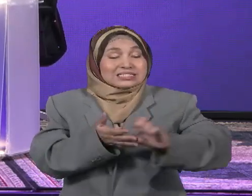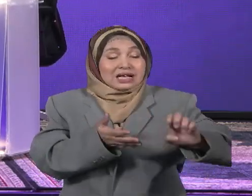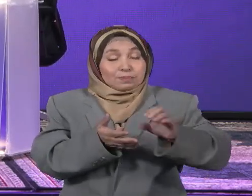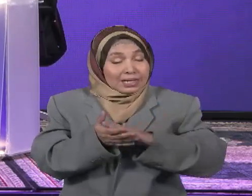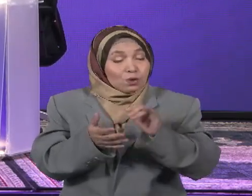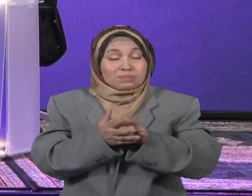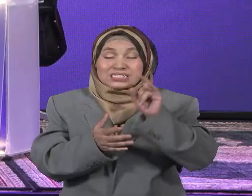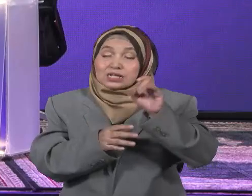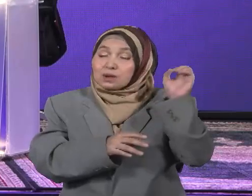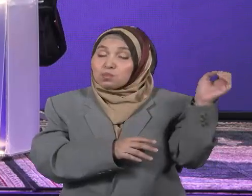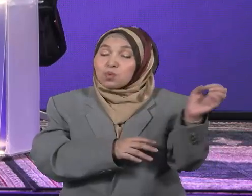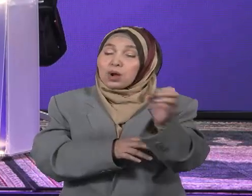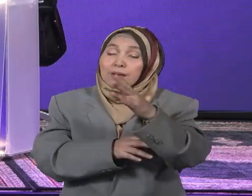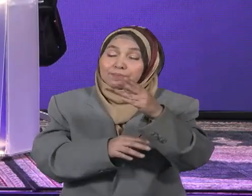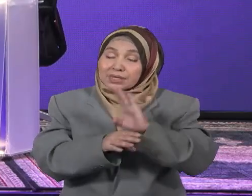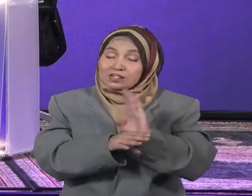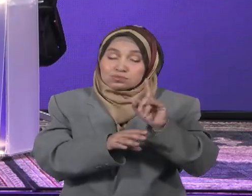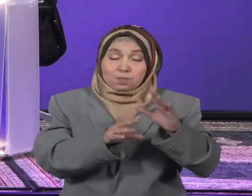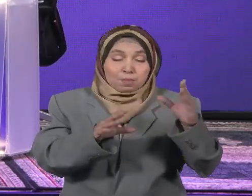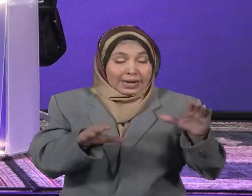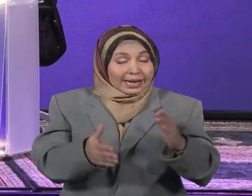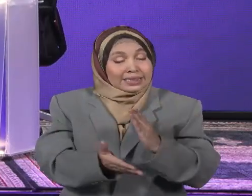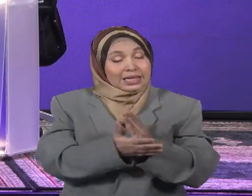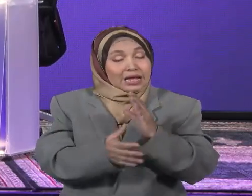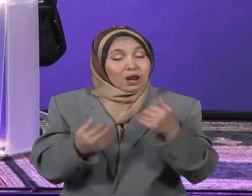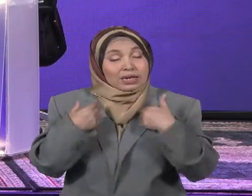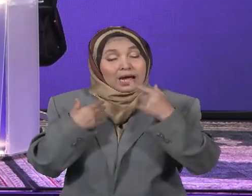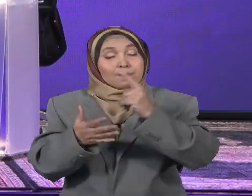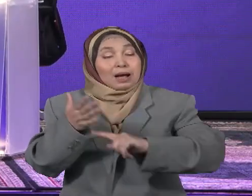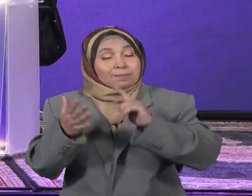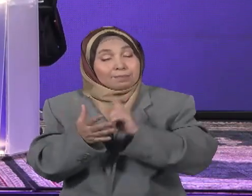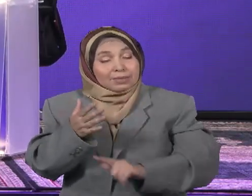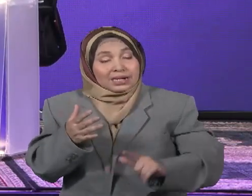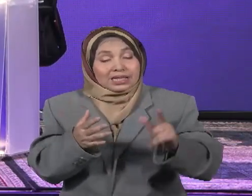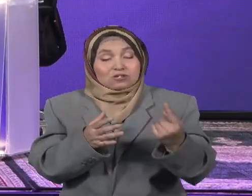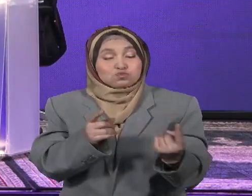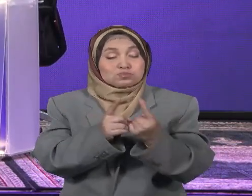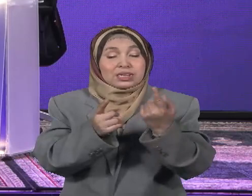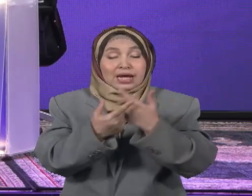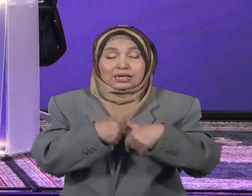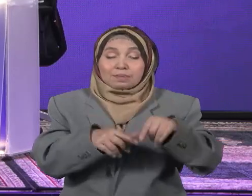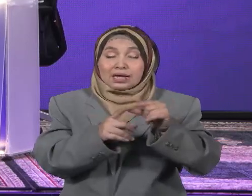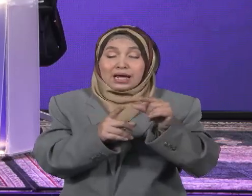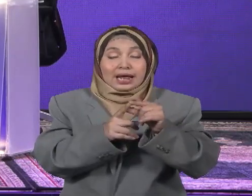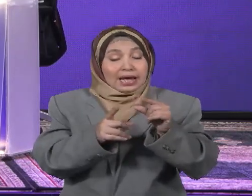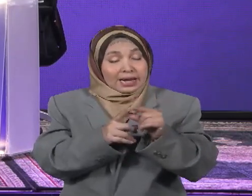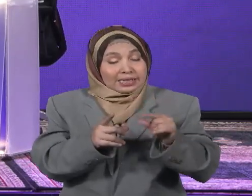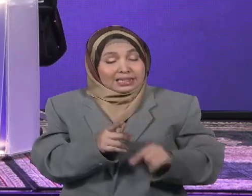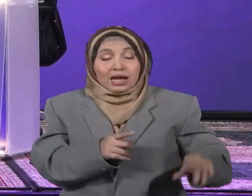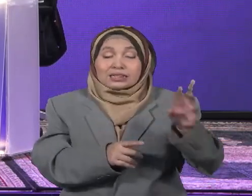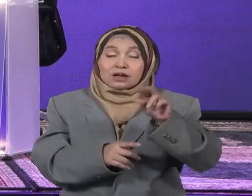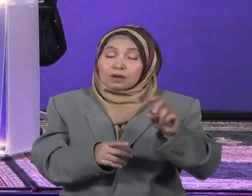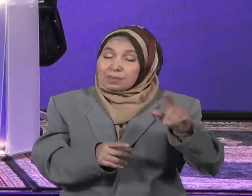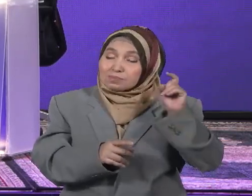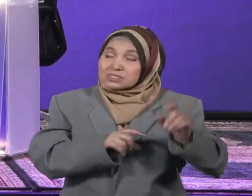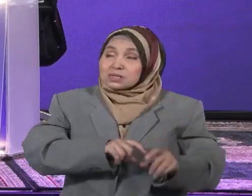Kan? Maksudnya bisnes kena berhenti, ataupun kalau ada apa-apa yang sumber daripada perkara riba ini, tidak boleh dizakatkan. Ia perlu